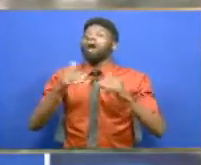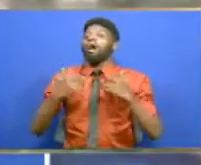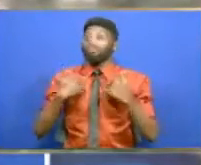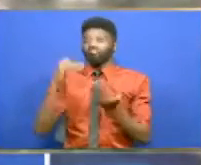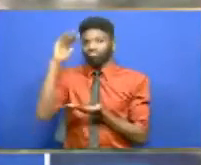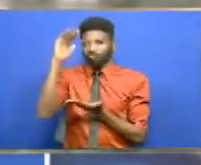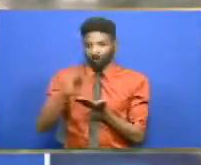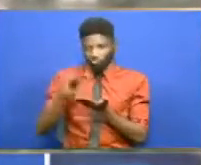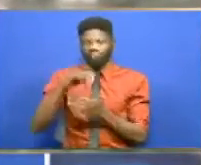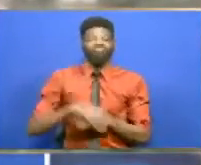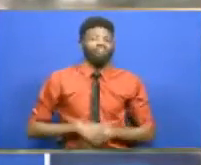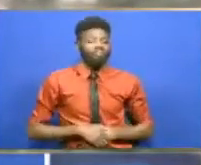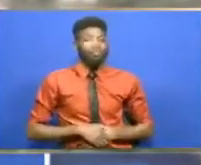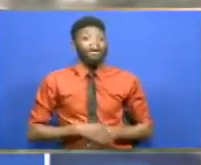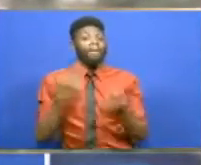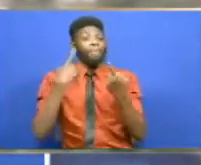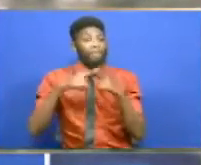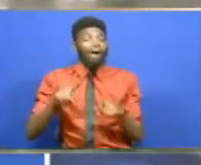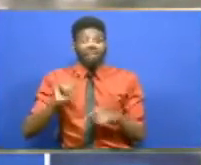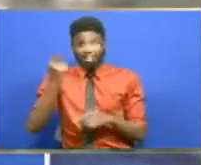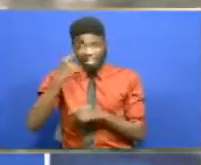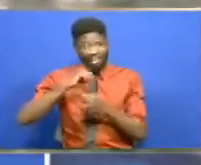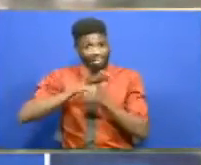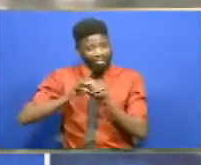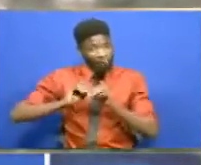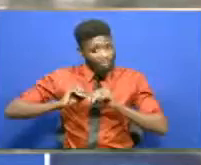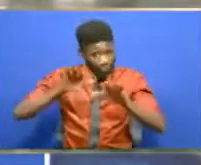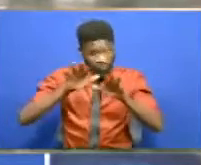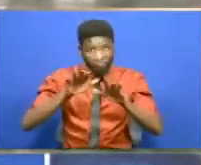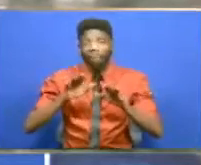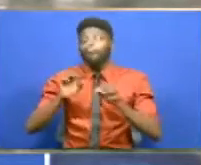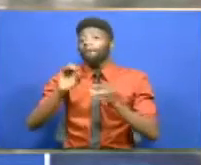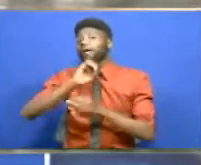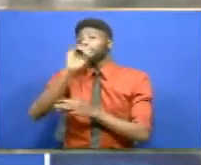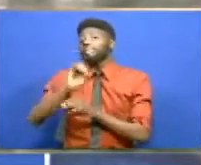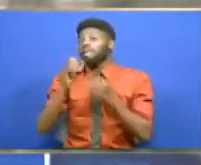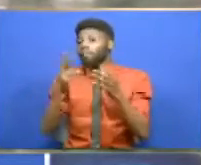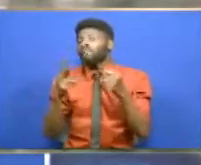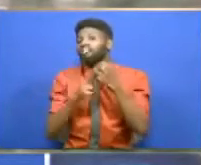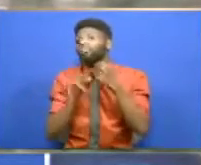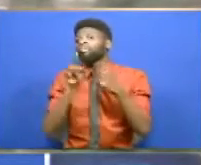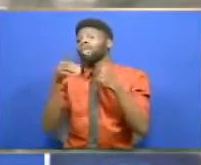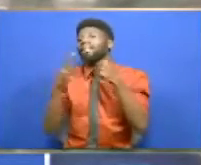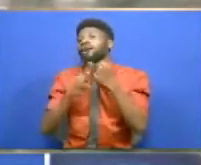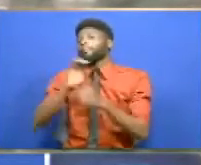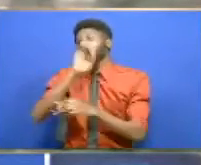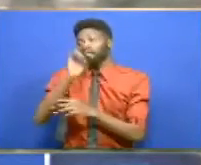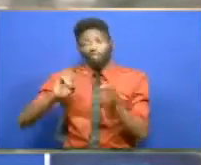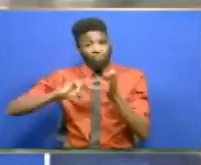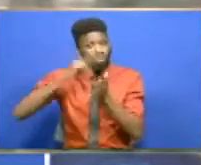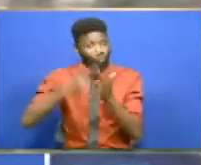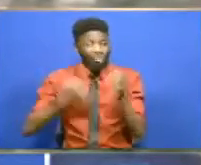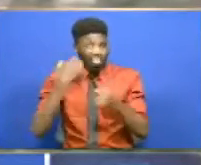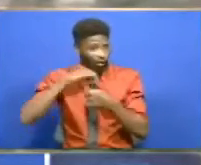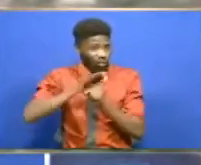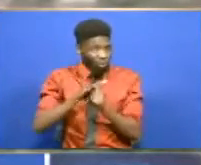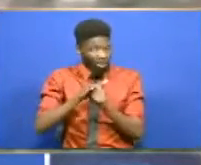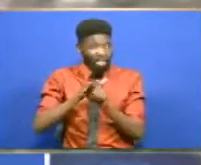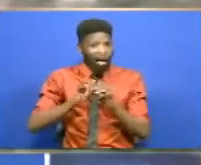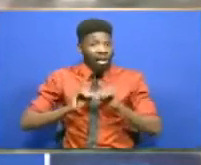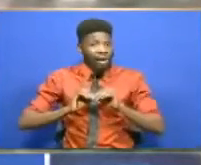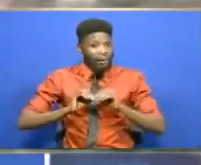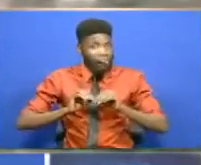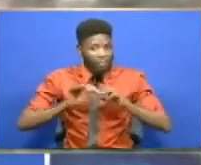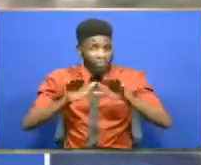maambukizi ugonjwa huu hapa nchini ni 7.9%. Hii kimaanisha kwamba maambukizi ugonjwa COVID-19